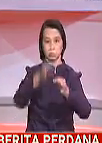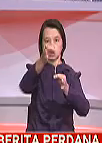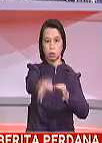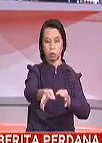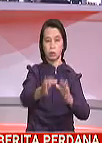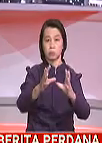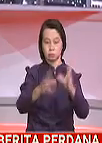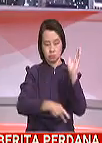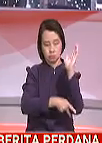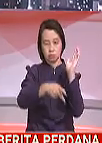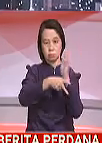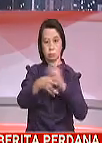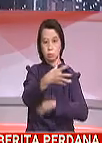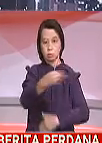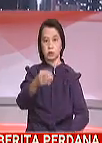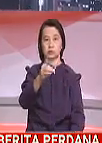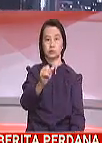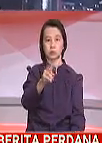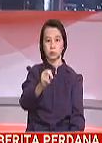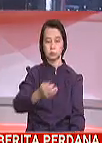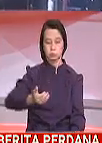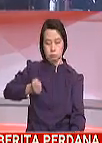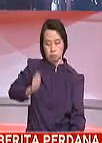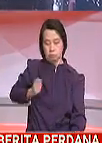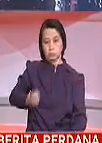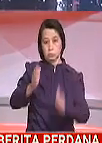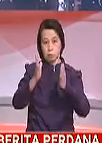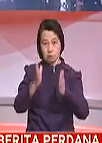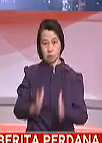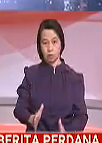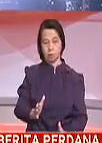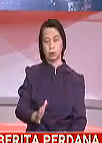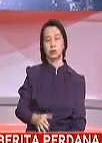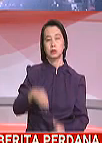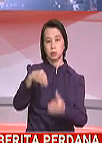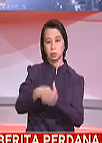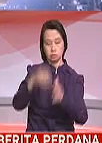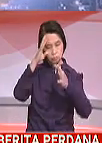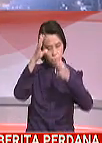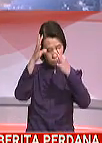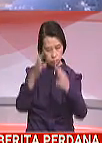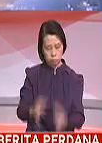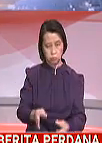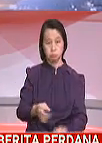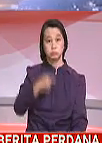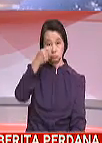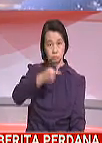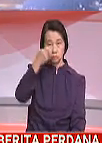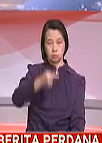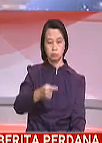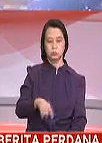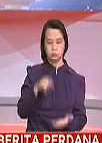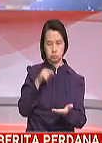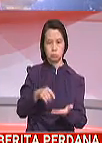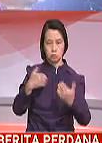persidangan Parlimen dan Dewan Undangan Negeri. Hakim Mahkamah Tinggi Dato' Ahmad Kamal Mat Syahid dalam keputusan penghakimannya menegaskan perkara